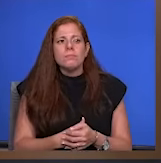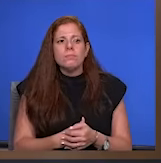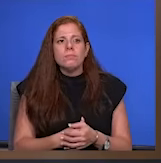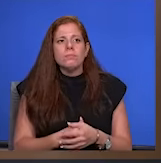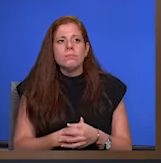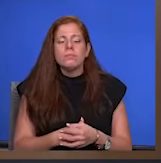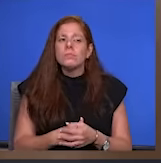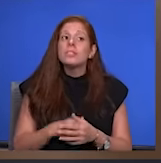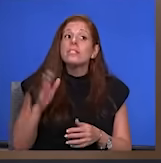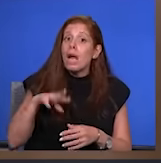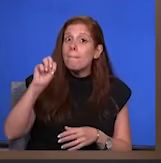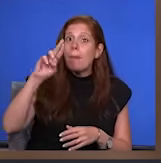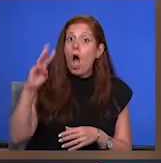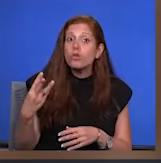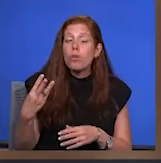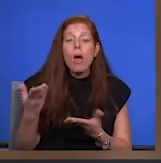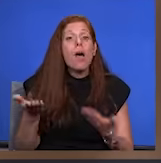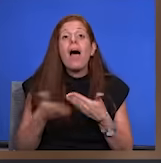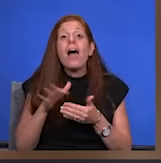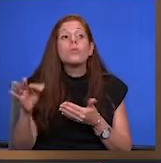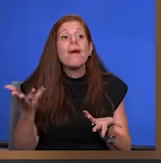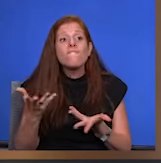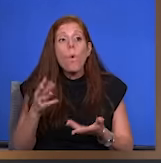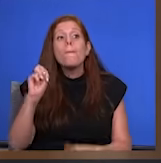רגע, גם מרשה. איפה היה טוב?